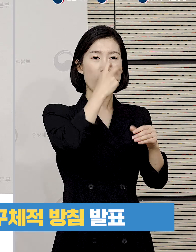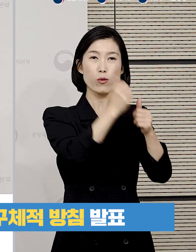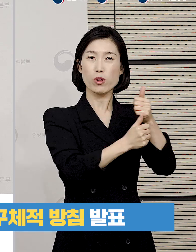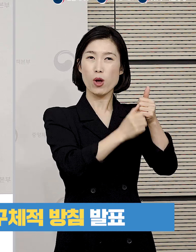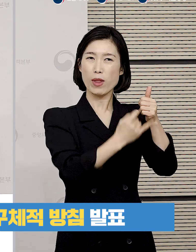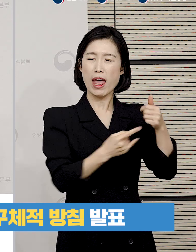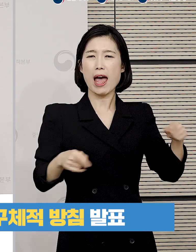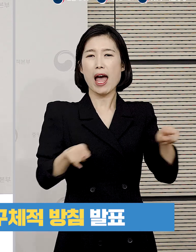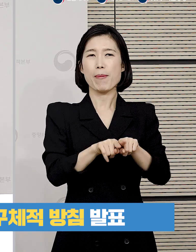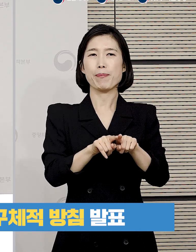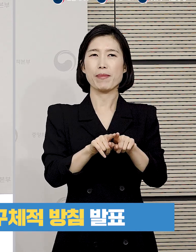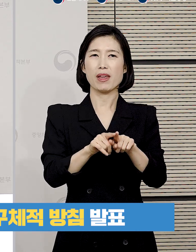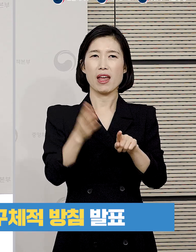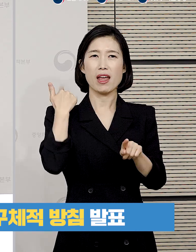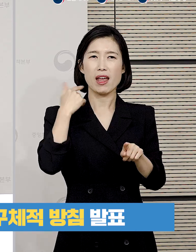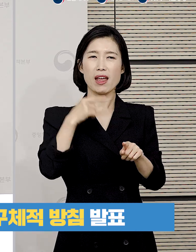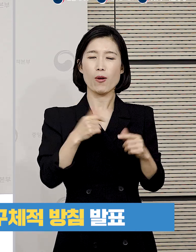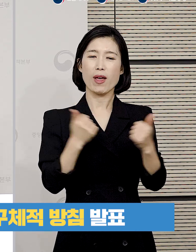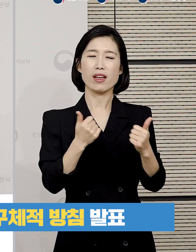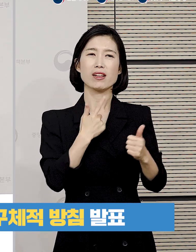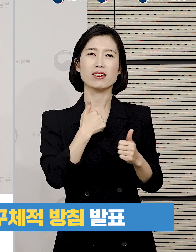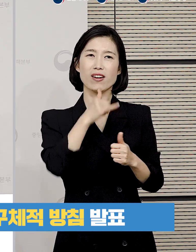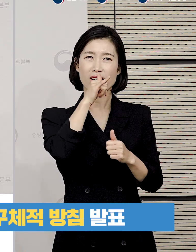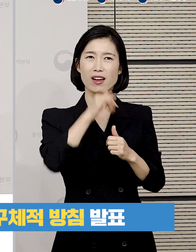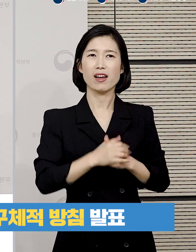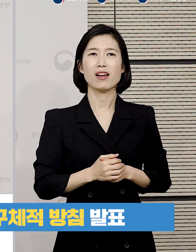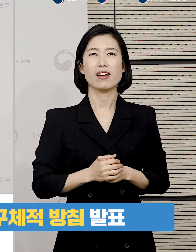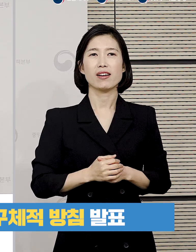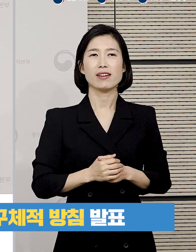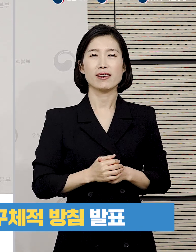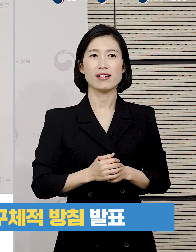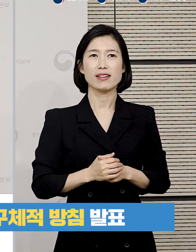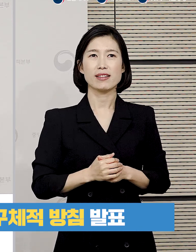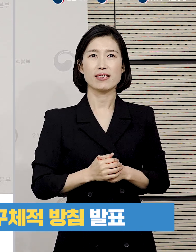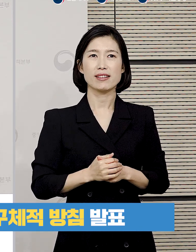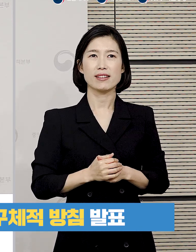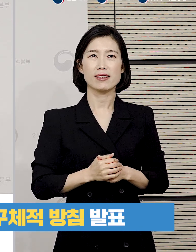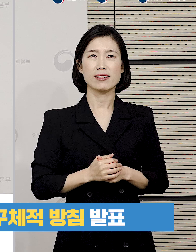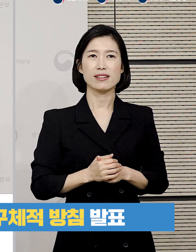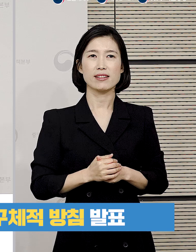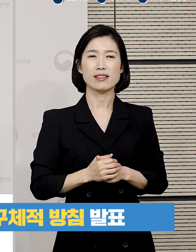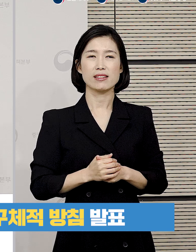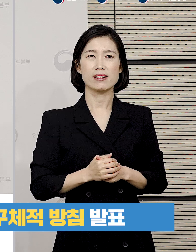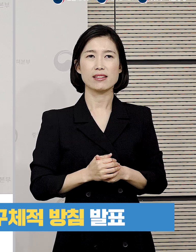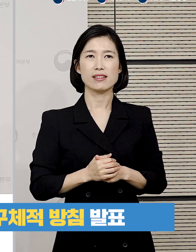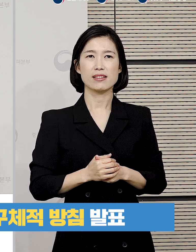그리고 선관위와도 지속해서 실행하고 있습니다만,